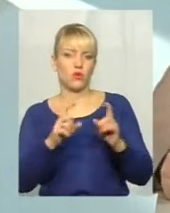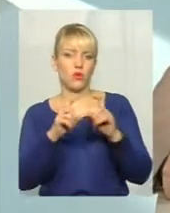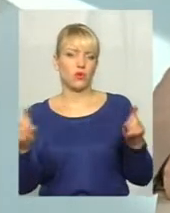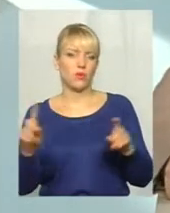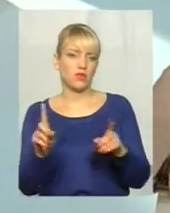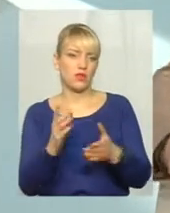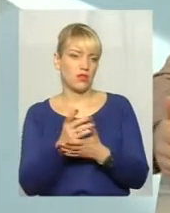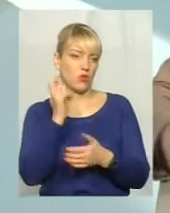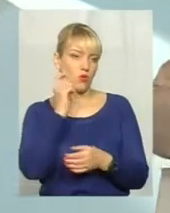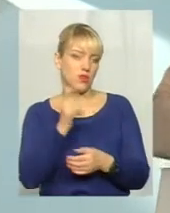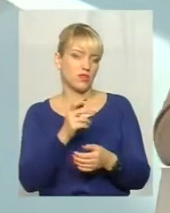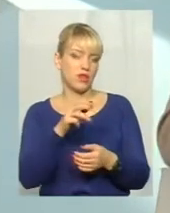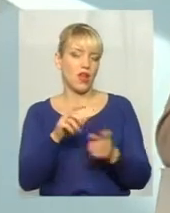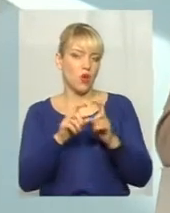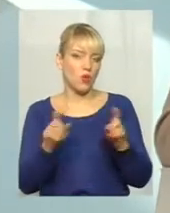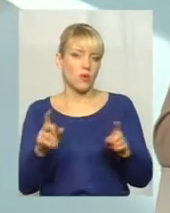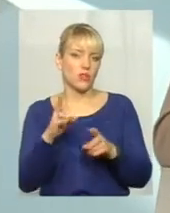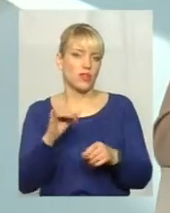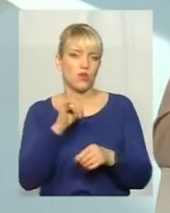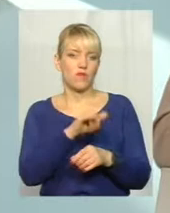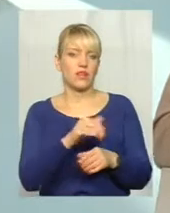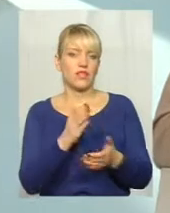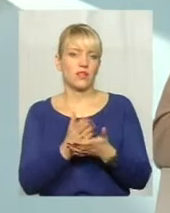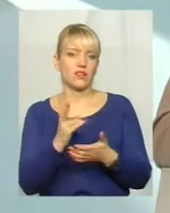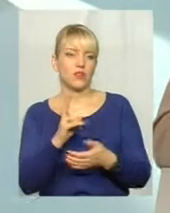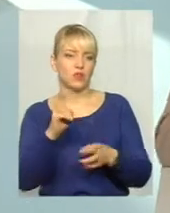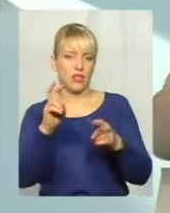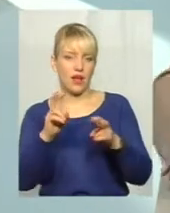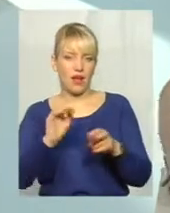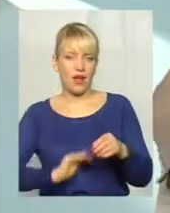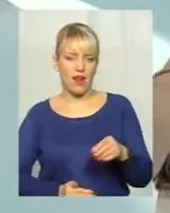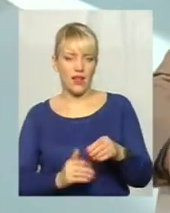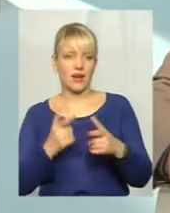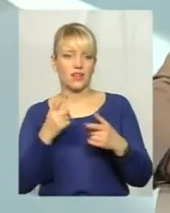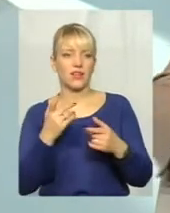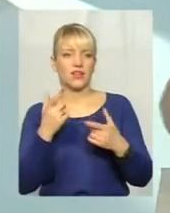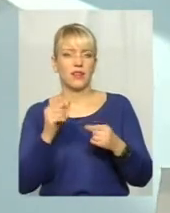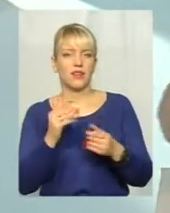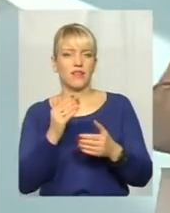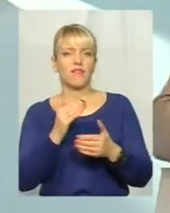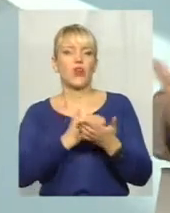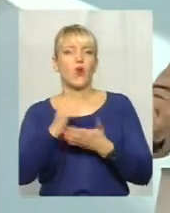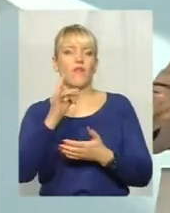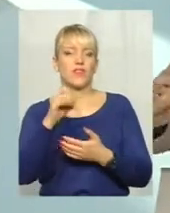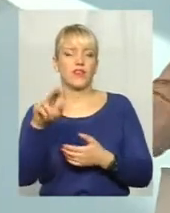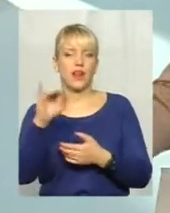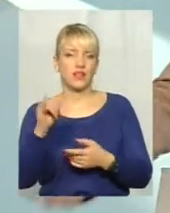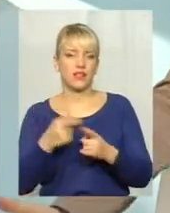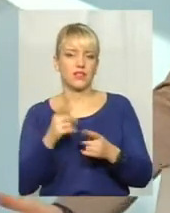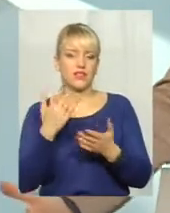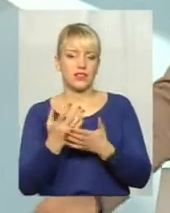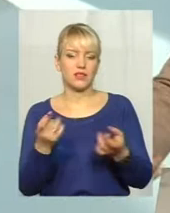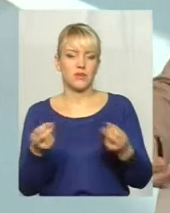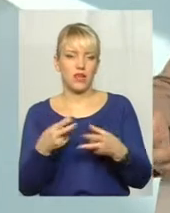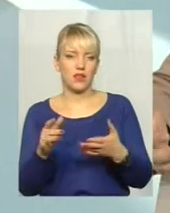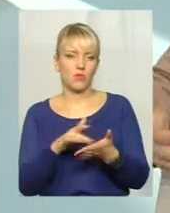яка є українською абсолютно, але за якою стоять олігархи, які сидять в Верховній Раді, де для цього є спеціальні бухгалтери і там якийсь певний, умовно кажучи,